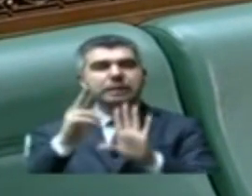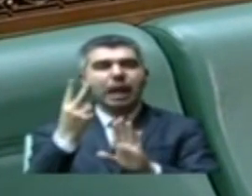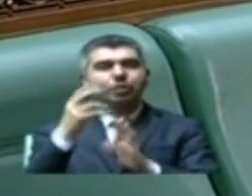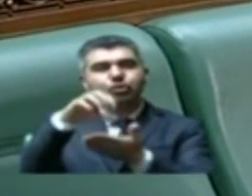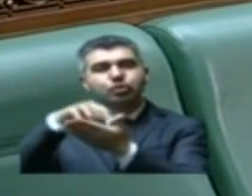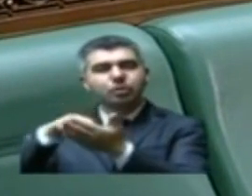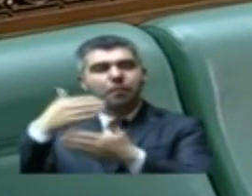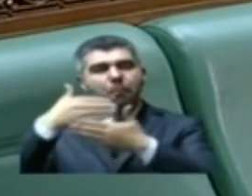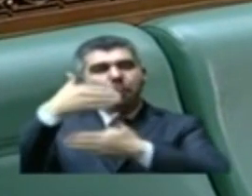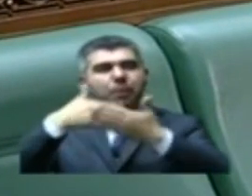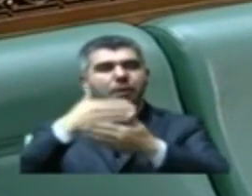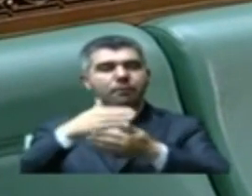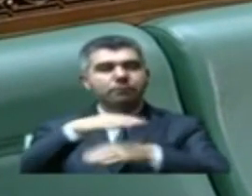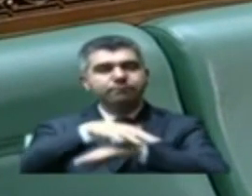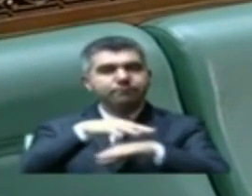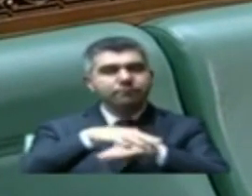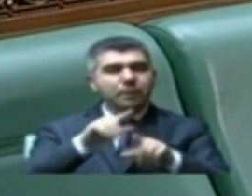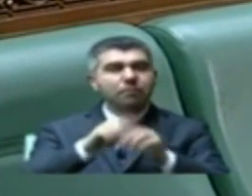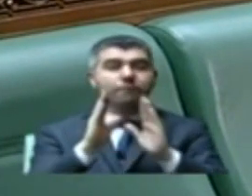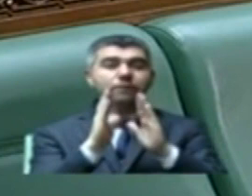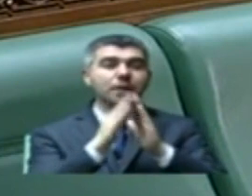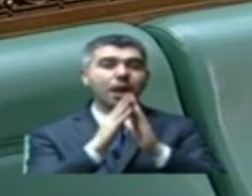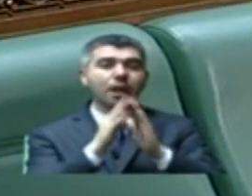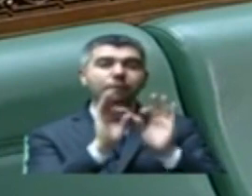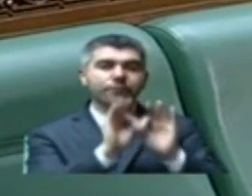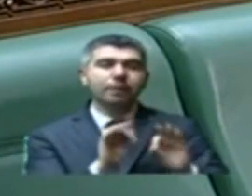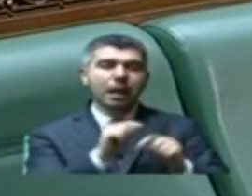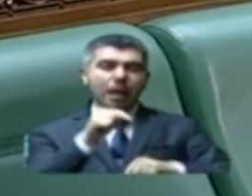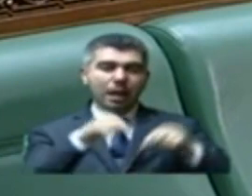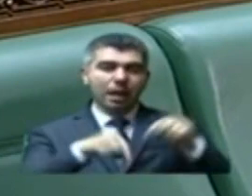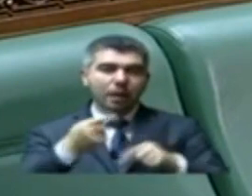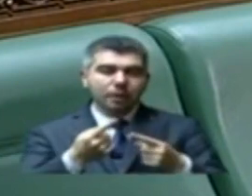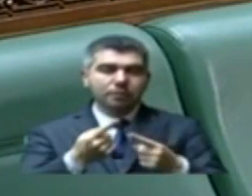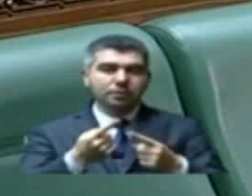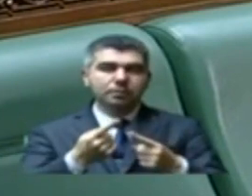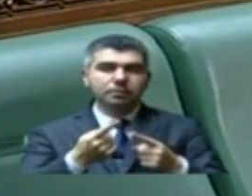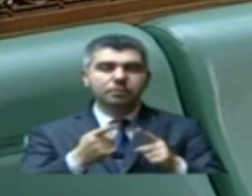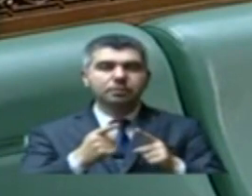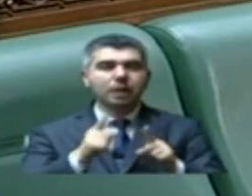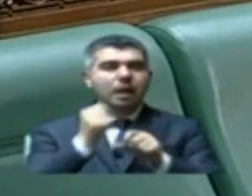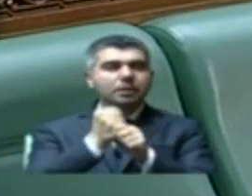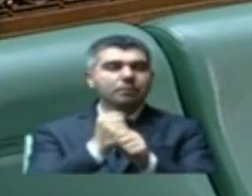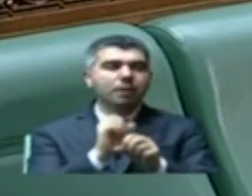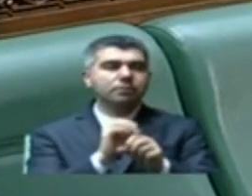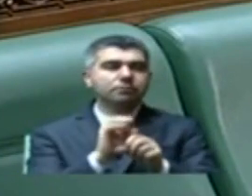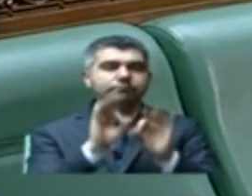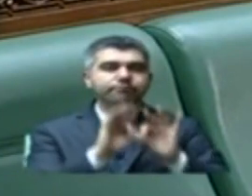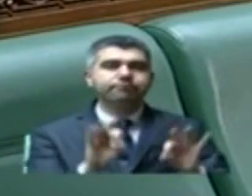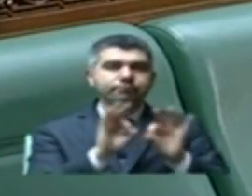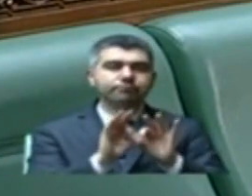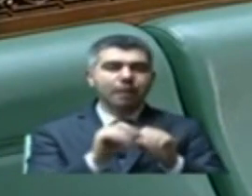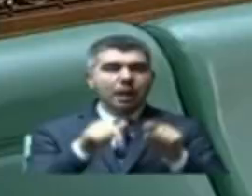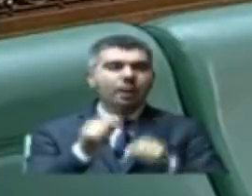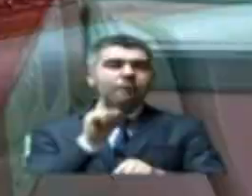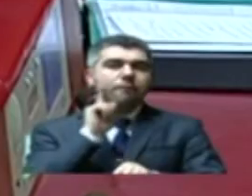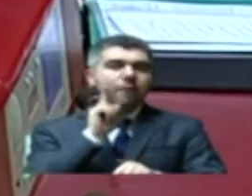الأسباقية. كاين اللي عنده المشكل في السكن ما عنده منين يخدم، وجهد هذه التعاونيات هو كيف شفتي نساء